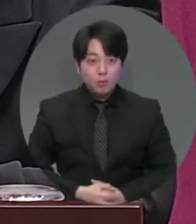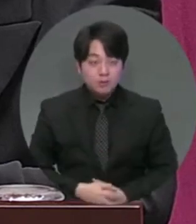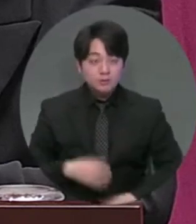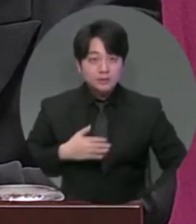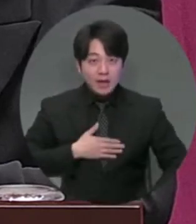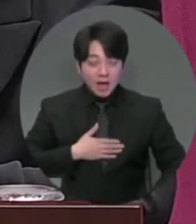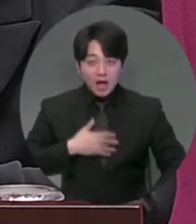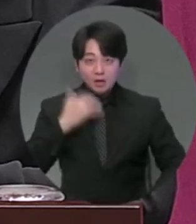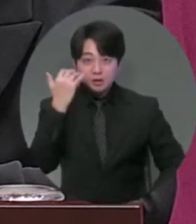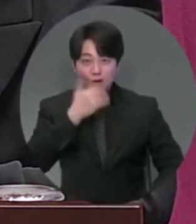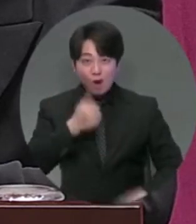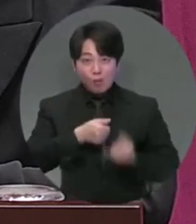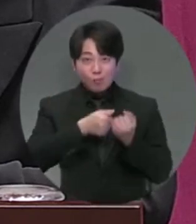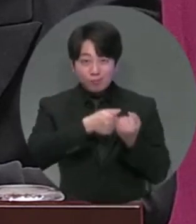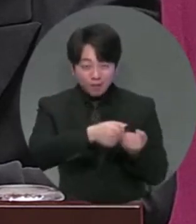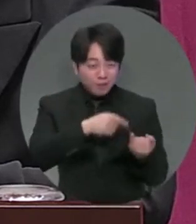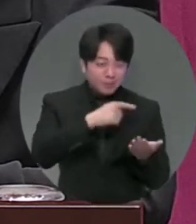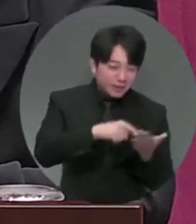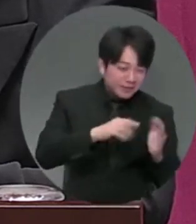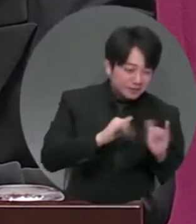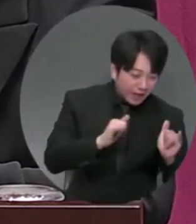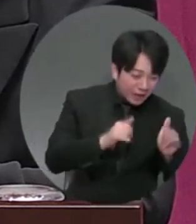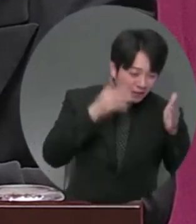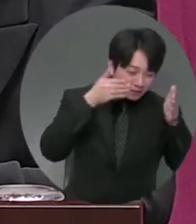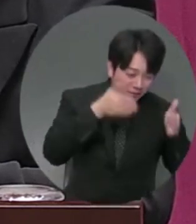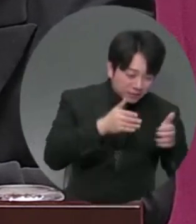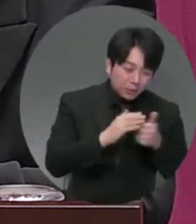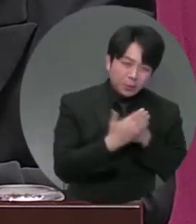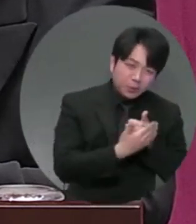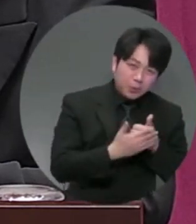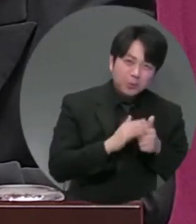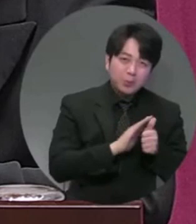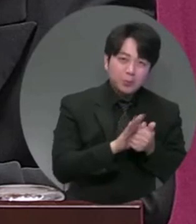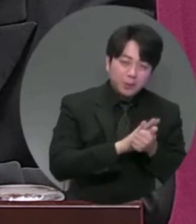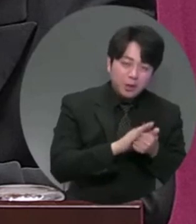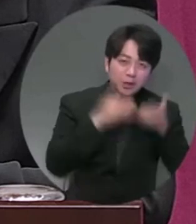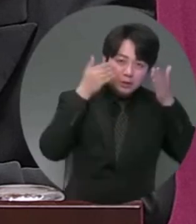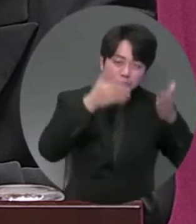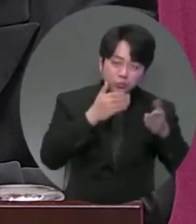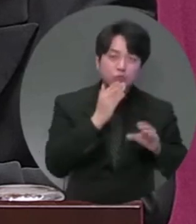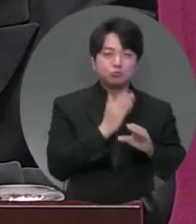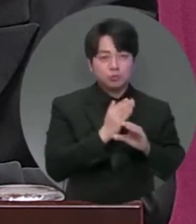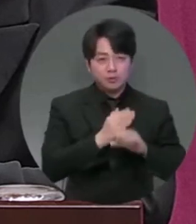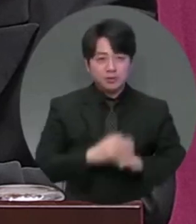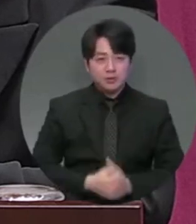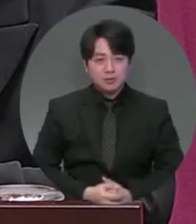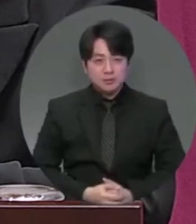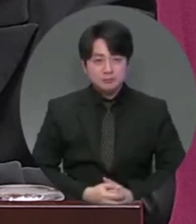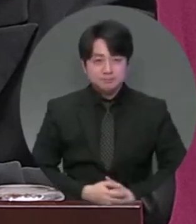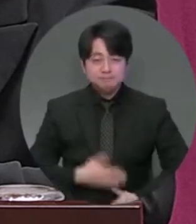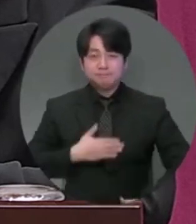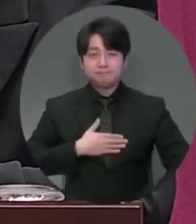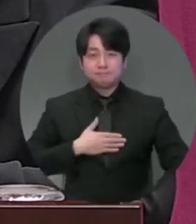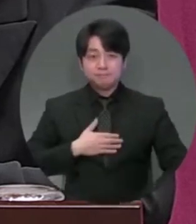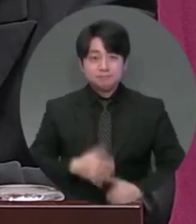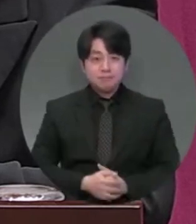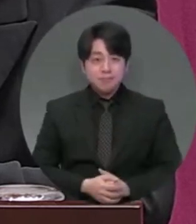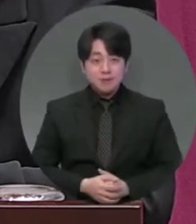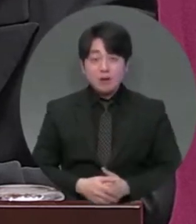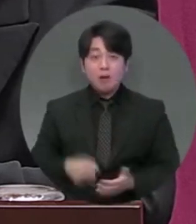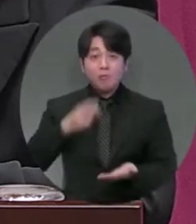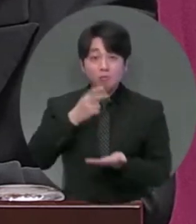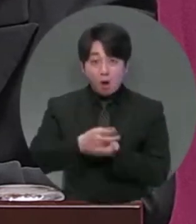위해서 굉장히 그 편에 쓰는 입장이라는 걸 먼저 말씀드리겠습니다 다만 저는 현장에서 법률가로서 오래 있었던 사람으로서 법을 그렇게